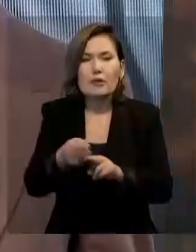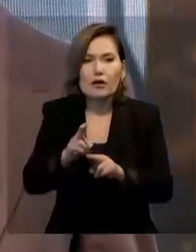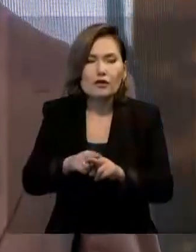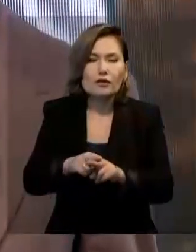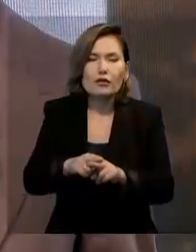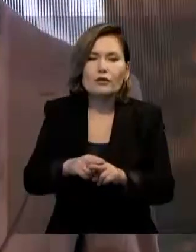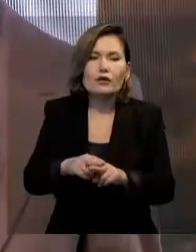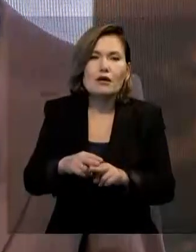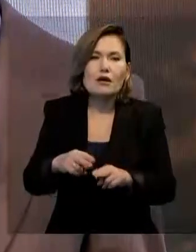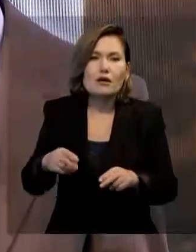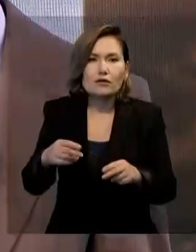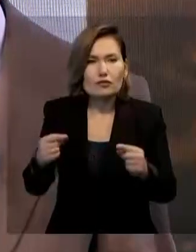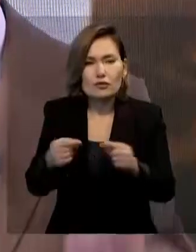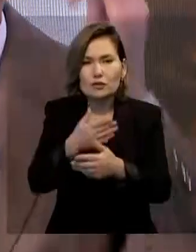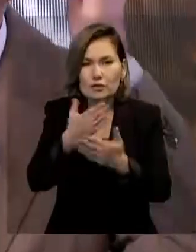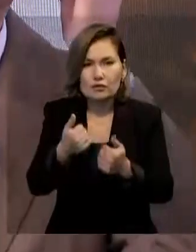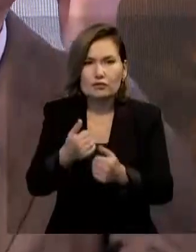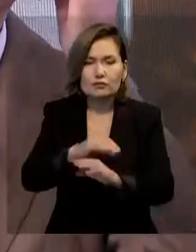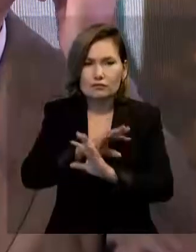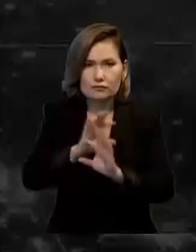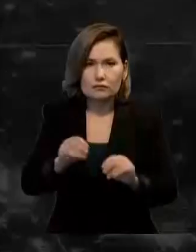деп шешілді толығырақ шартарапта. Жақсы.